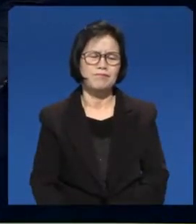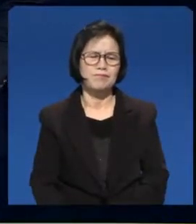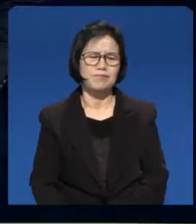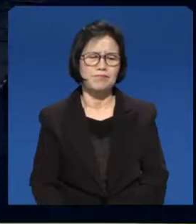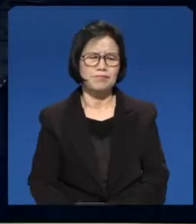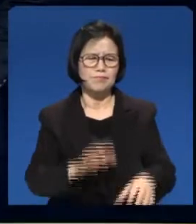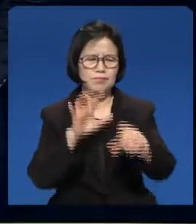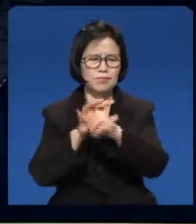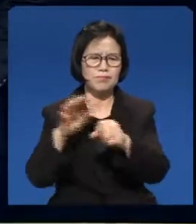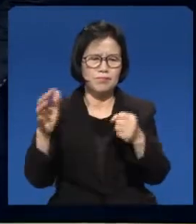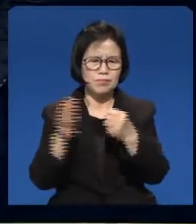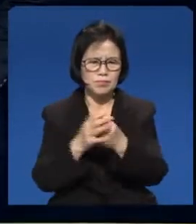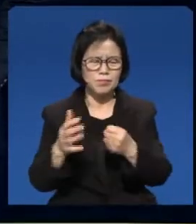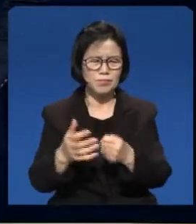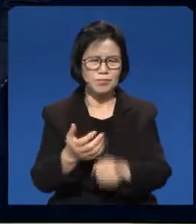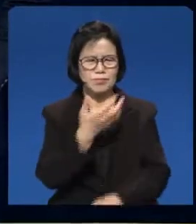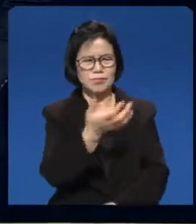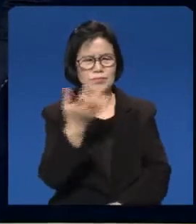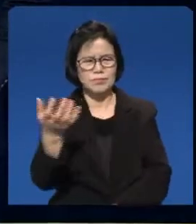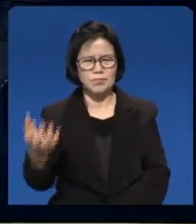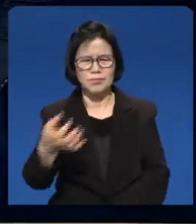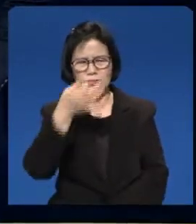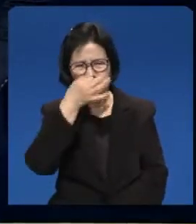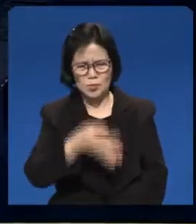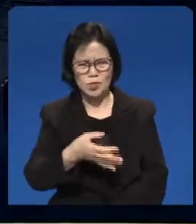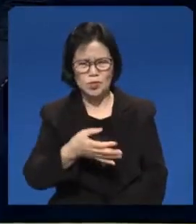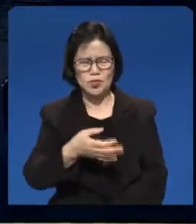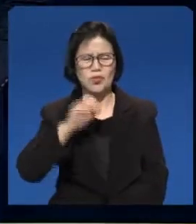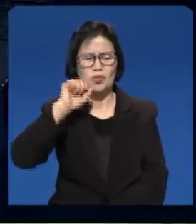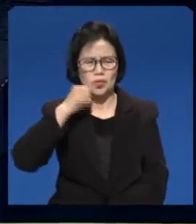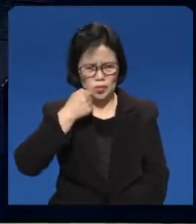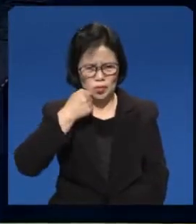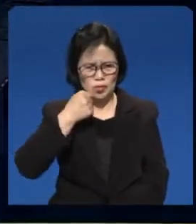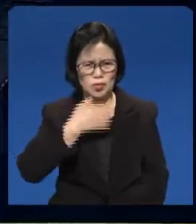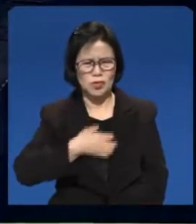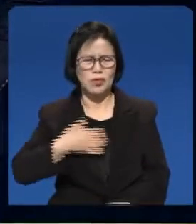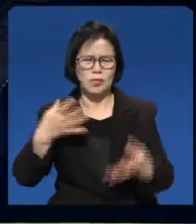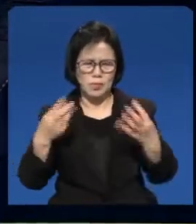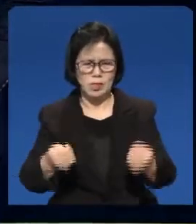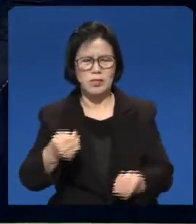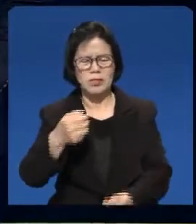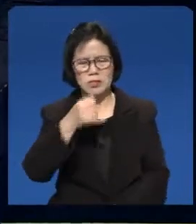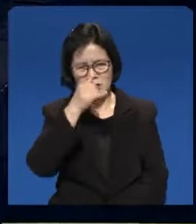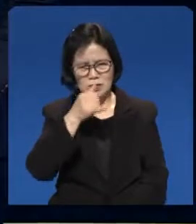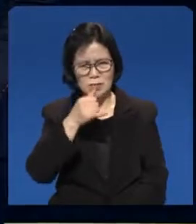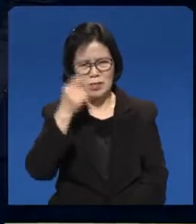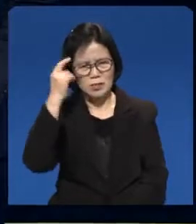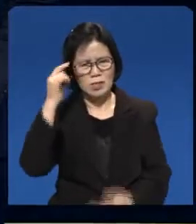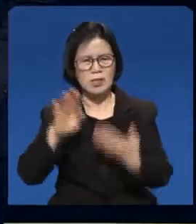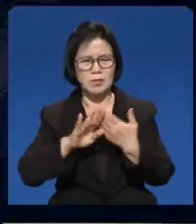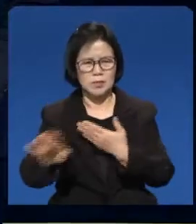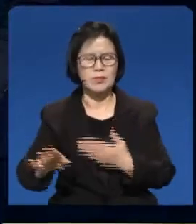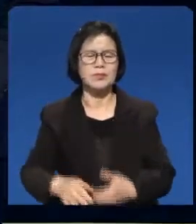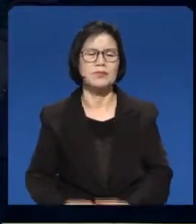코로나 때문에 이렇게 돌아다니기 힘들지 않을까, 어렵지 않을까 걱정을 많이 했었는데 생각